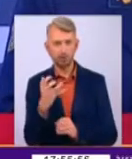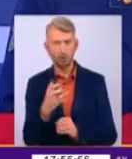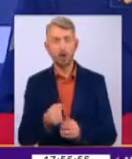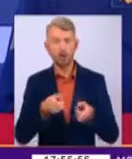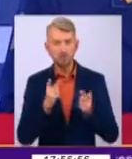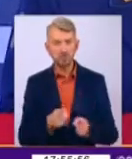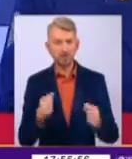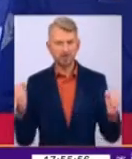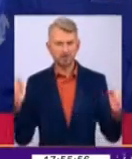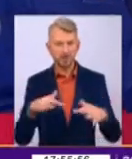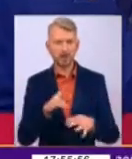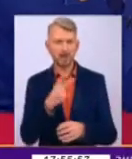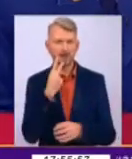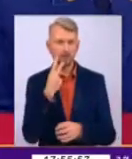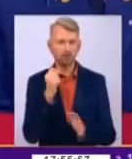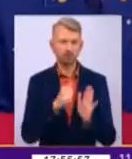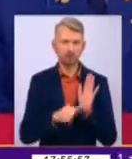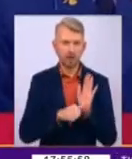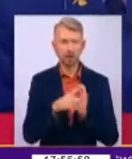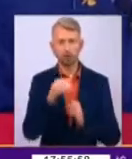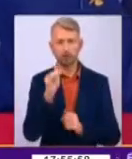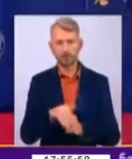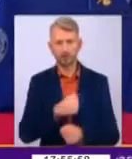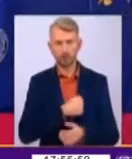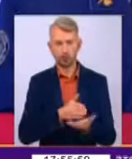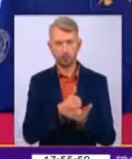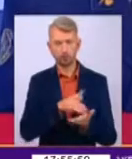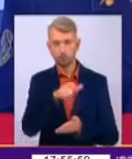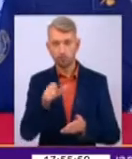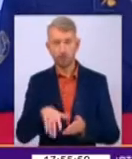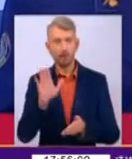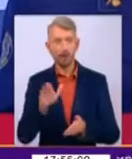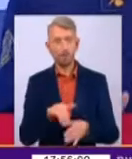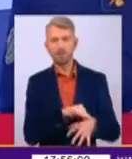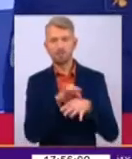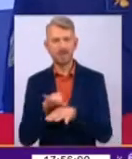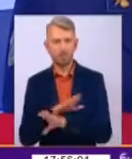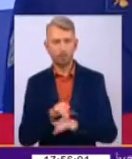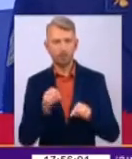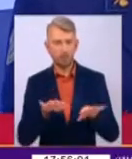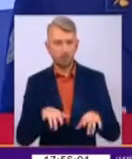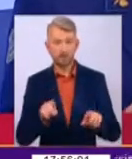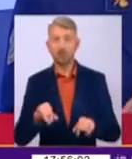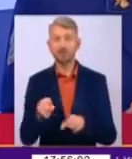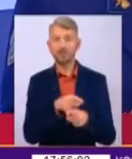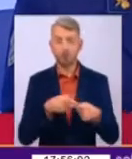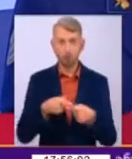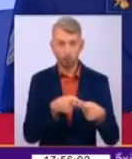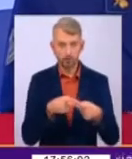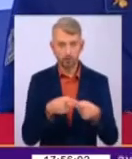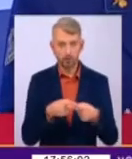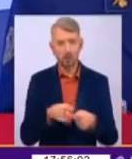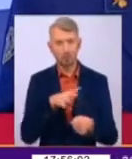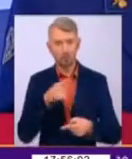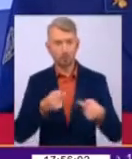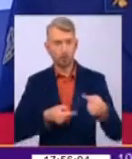насамправді збирали, як завжди, там 60-100 тисяч військовослужбовців і потім не виводять з тих місць, навіть з Білорусі, у них відповідна суперечка